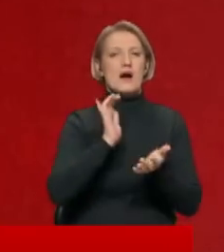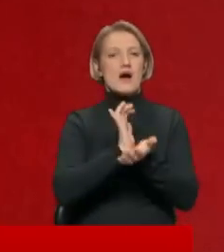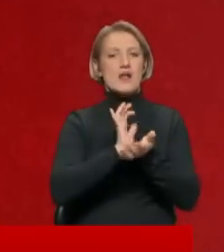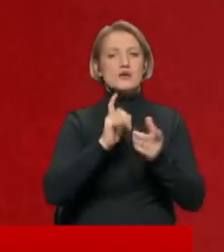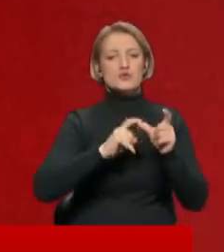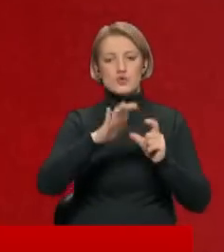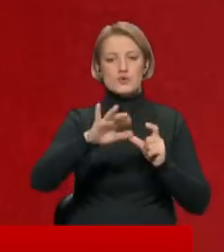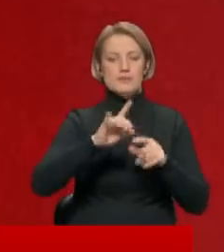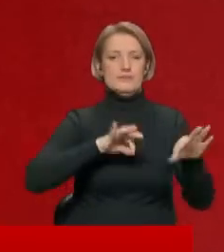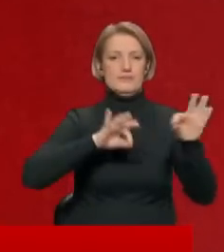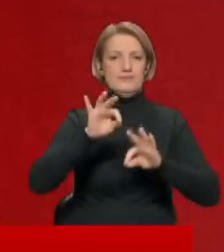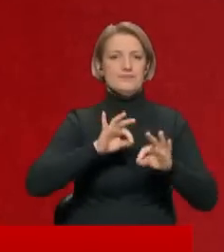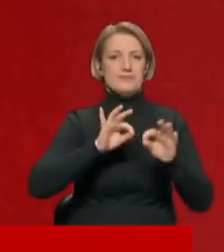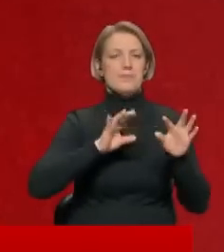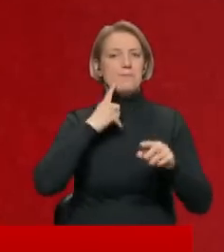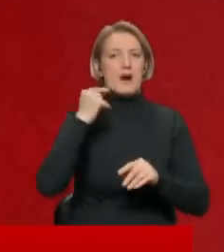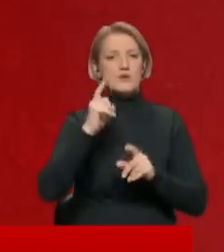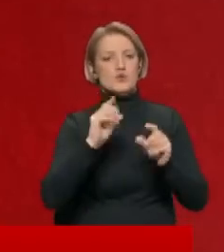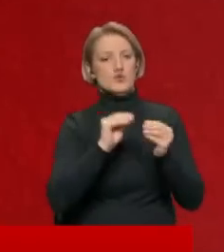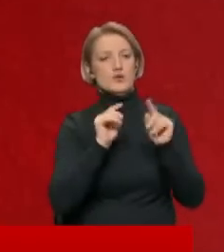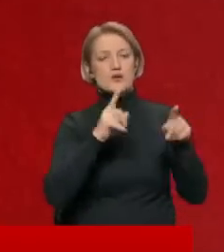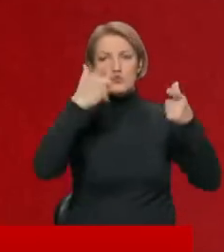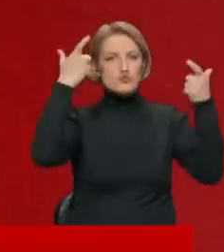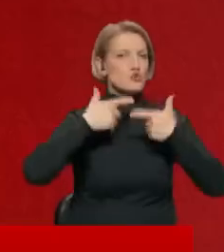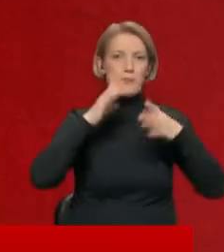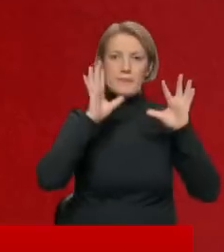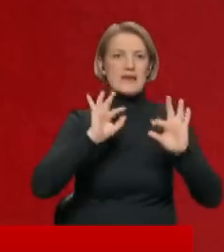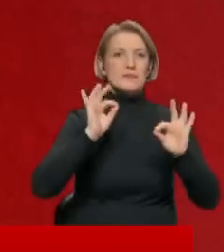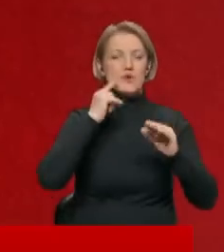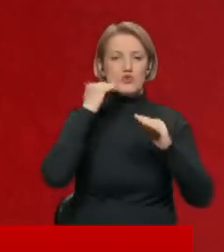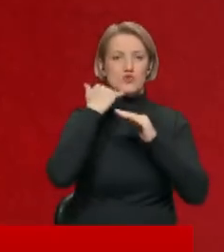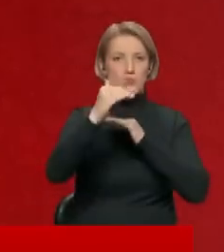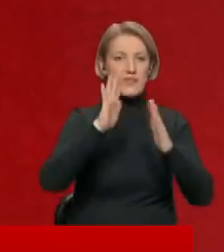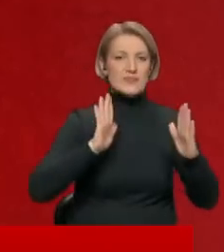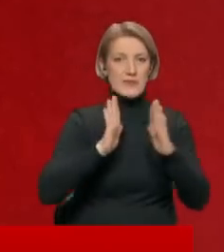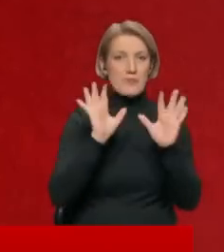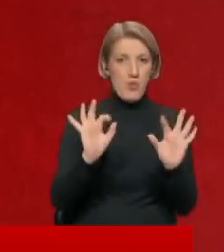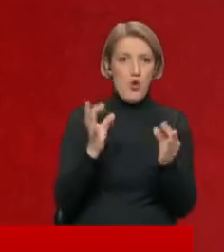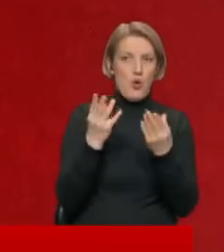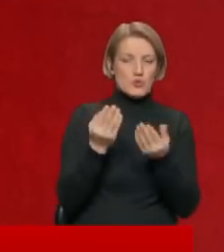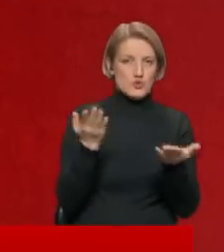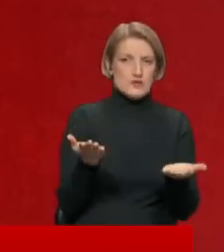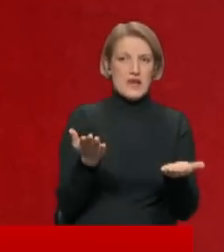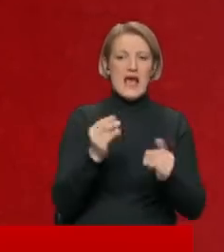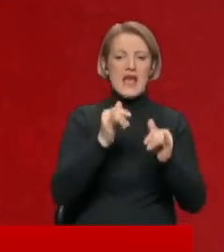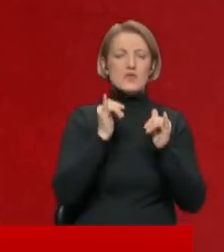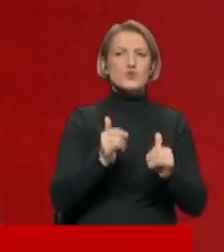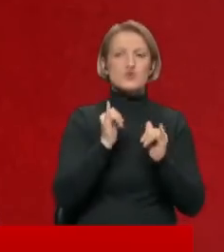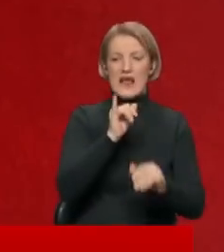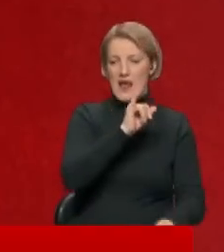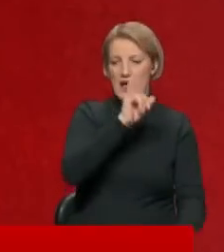Bakanlığı suçluyor bunu sorumlusu kim toplumsal tepki bu kadar olunca en küçük